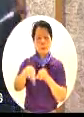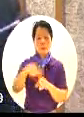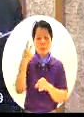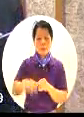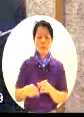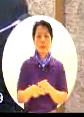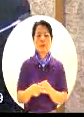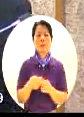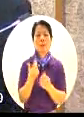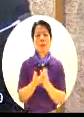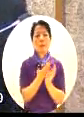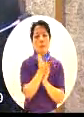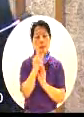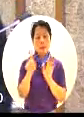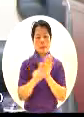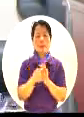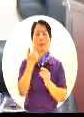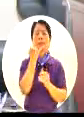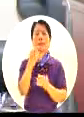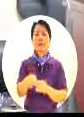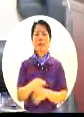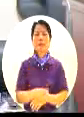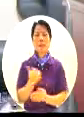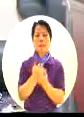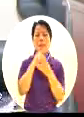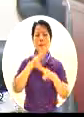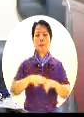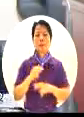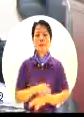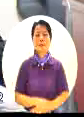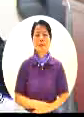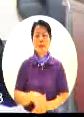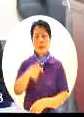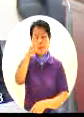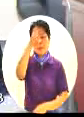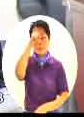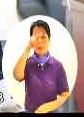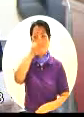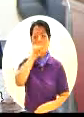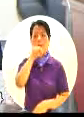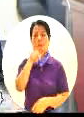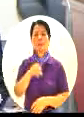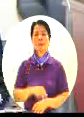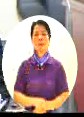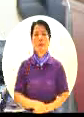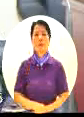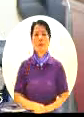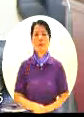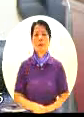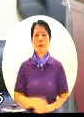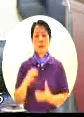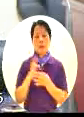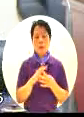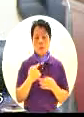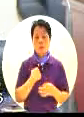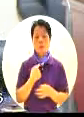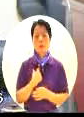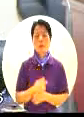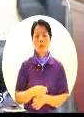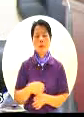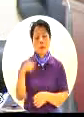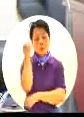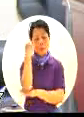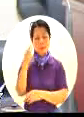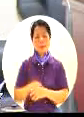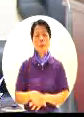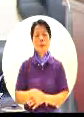啊，请坐，请坐。啊，黄色小鸭哈，因为我本身就住在海边了